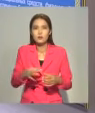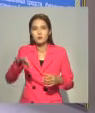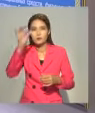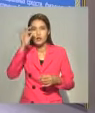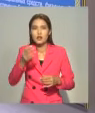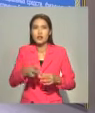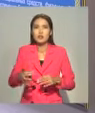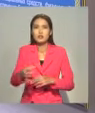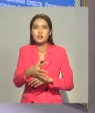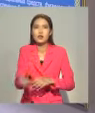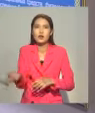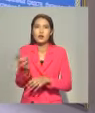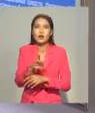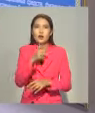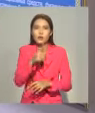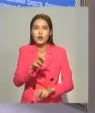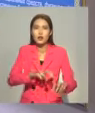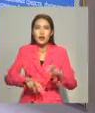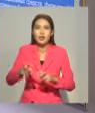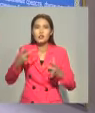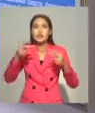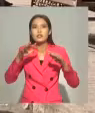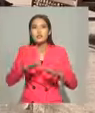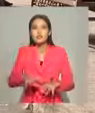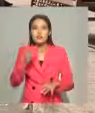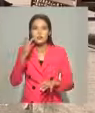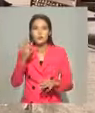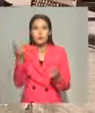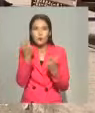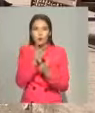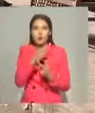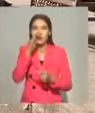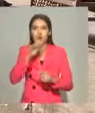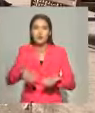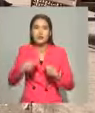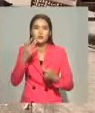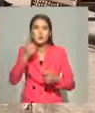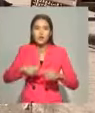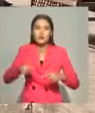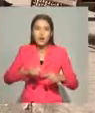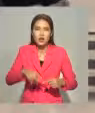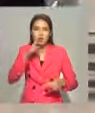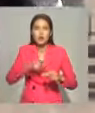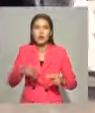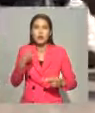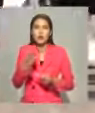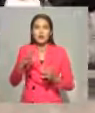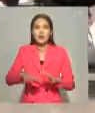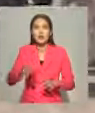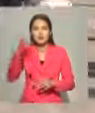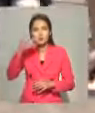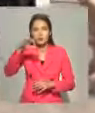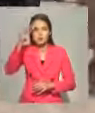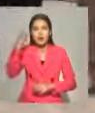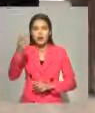аумақты зерттеп, сол баланың қайықта екенін анықтап, әкешесіне тапсырамыз. Жақыны жоғалған адам бірінші тұрғылықты жердегі полицияға